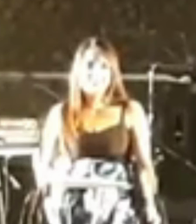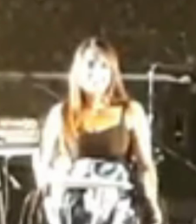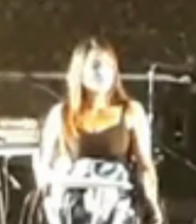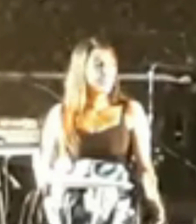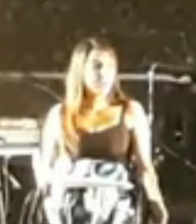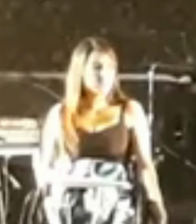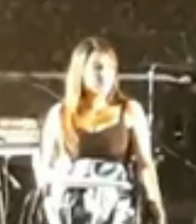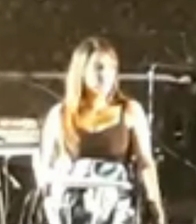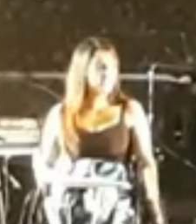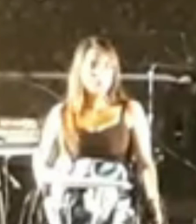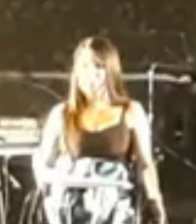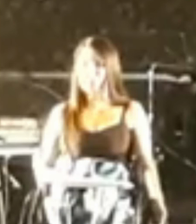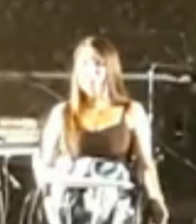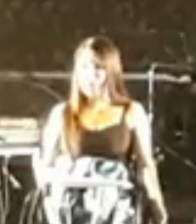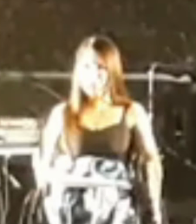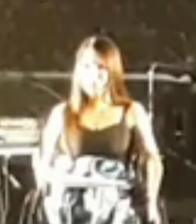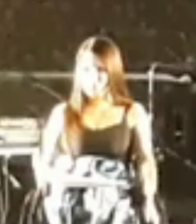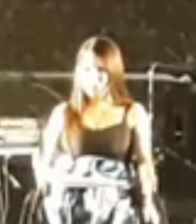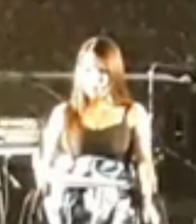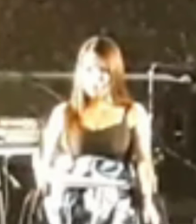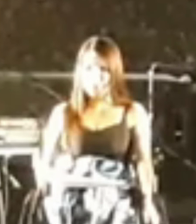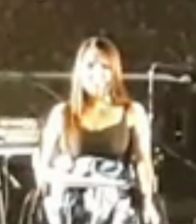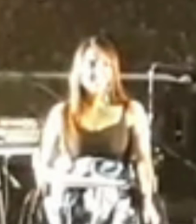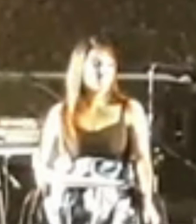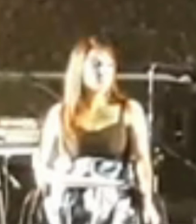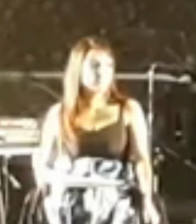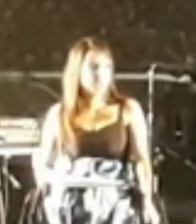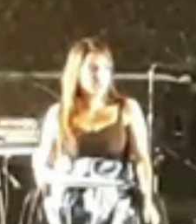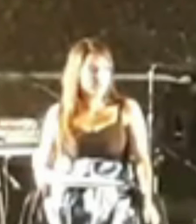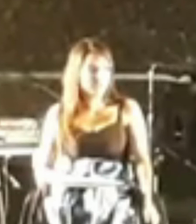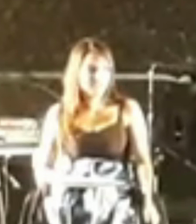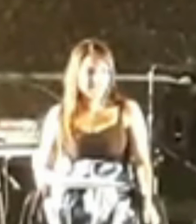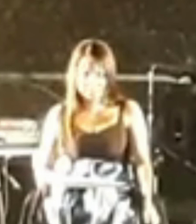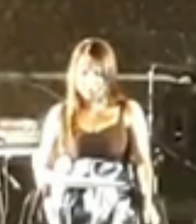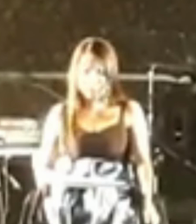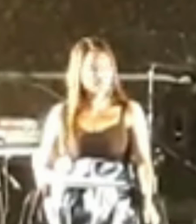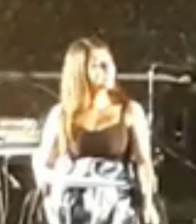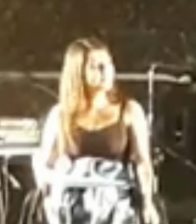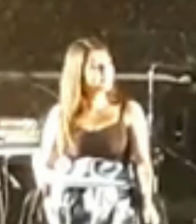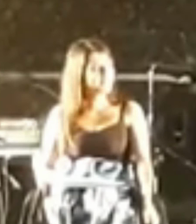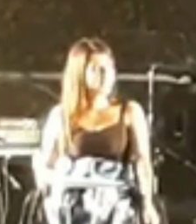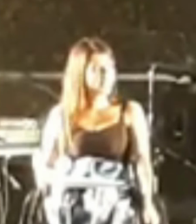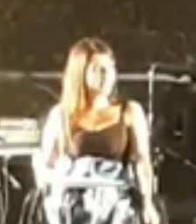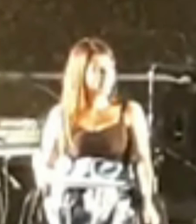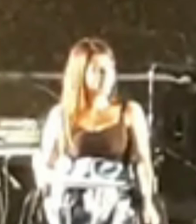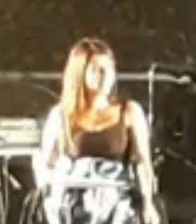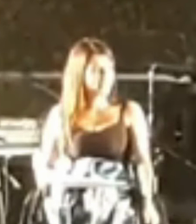ha messo anima, corpo e cuore in questo progetto. Quindi chiamo Nicola Santoro.